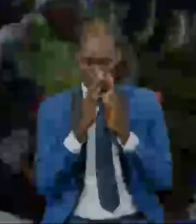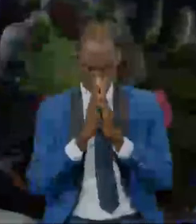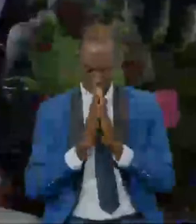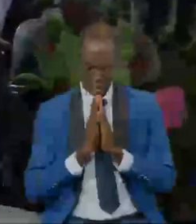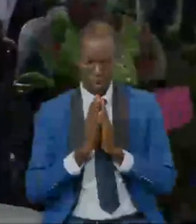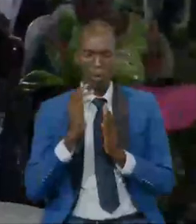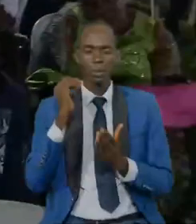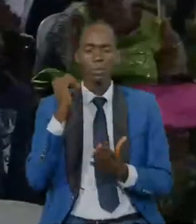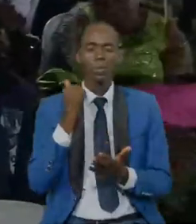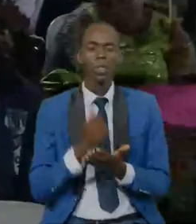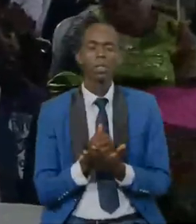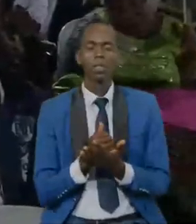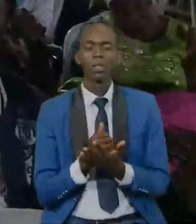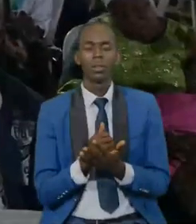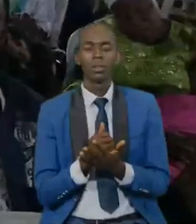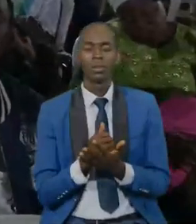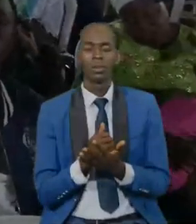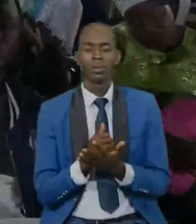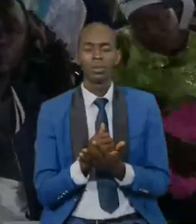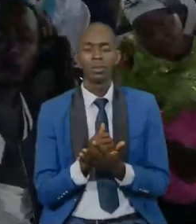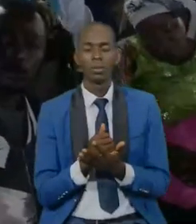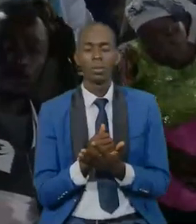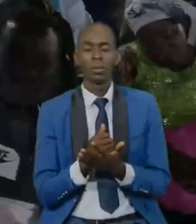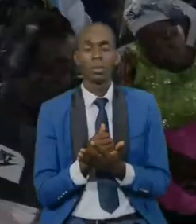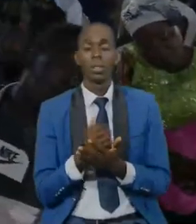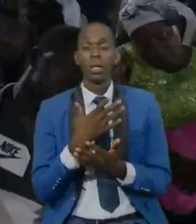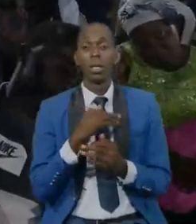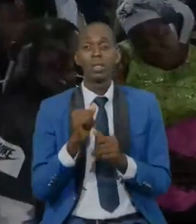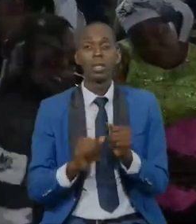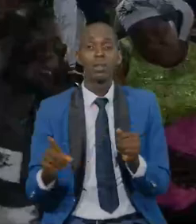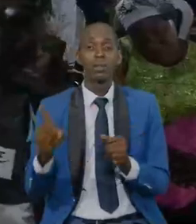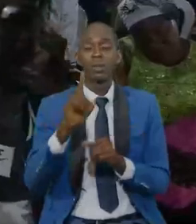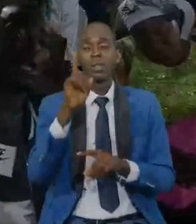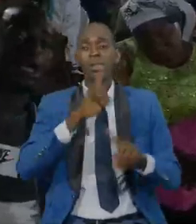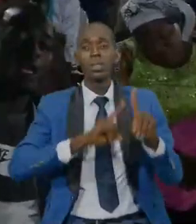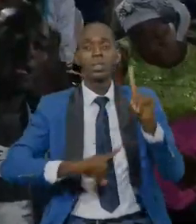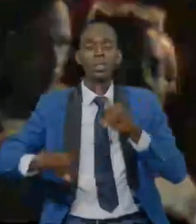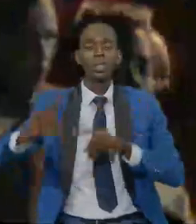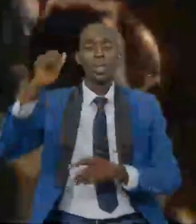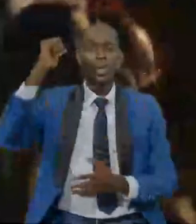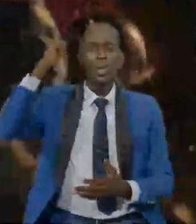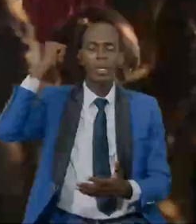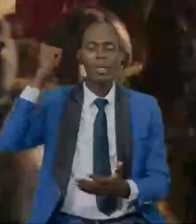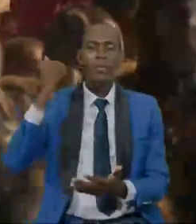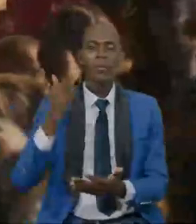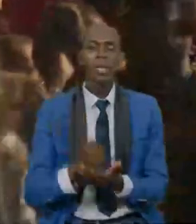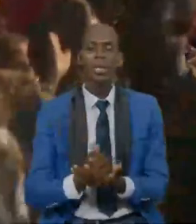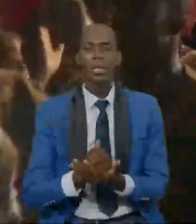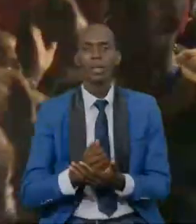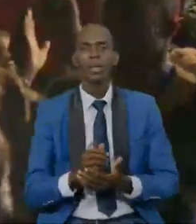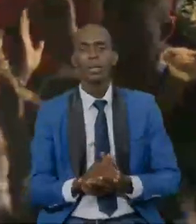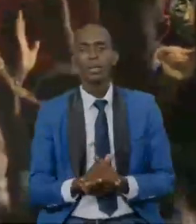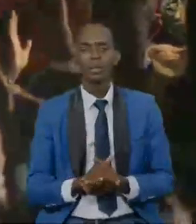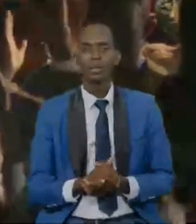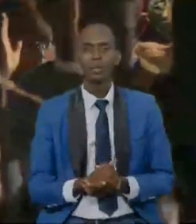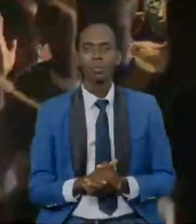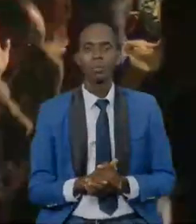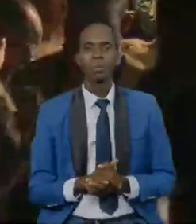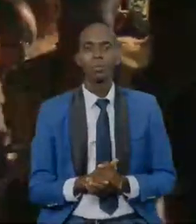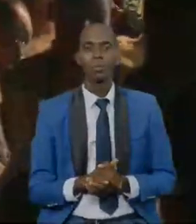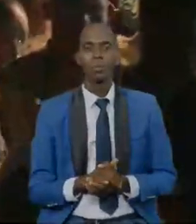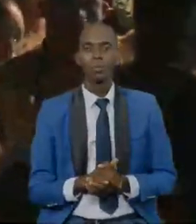Au nom de Jésus, nous prions. Et que tout le monde dise,